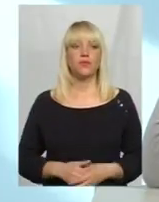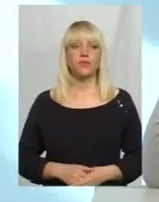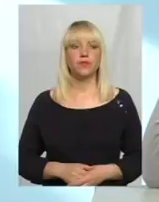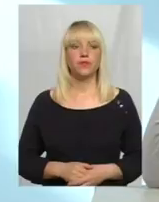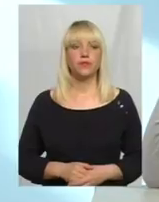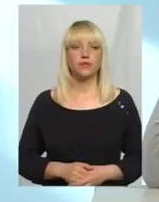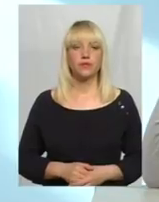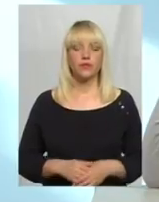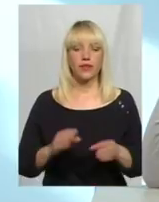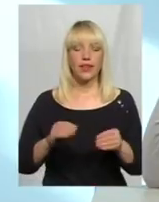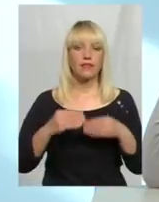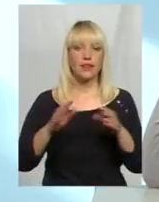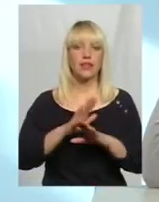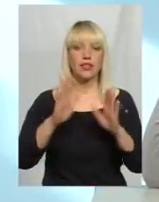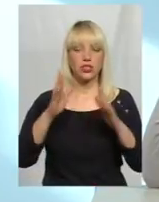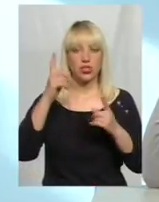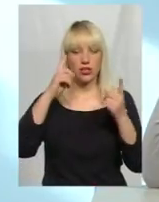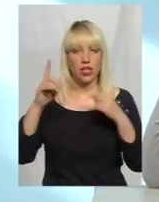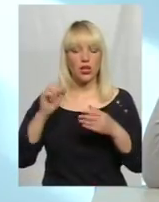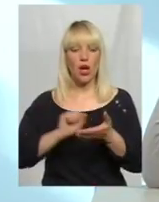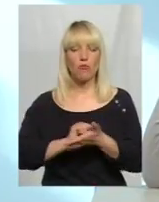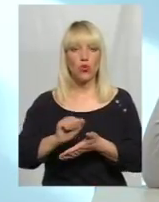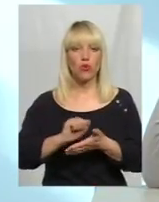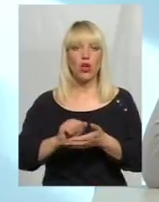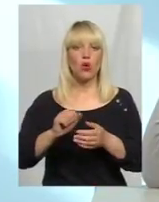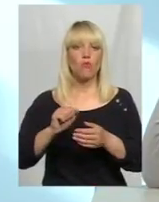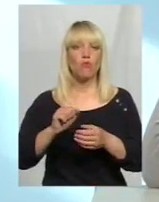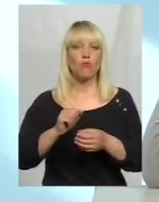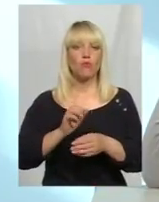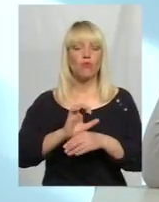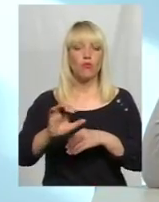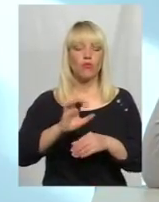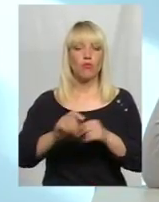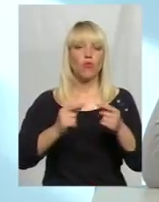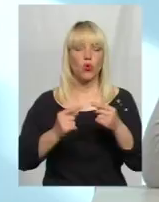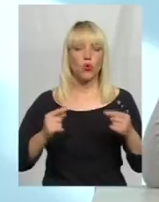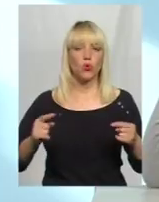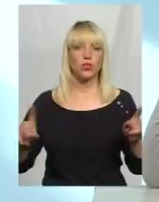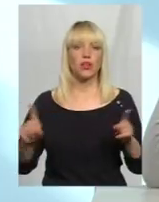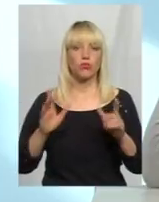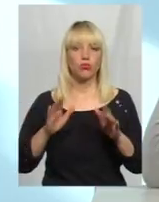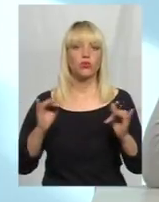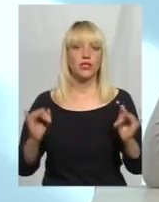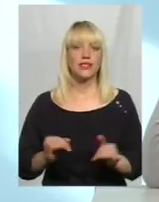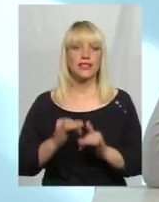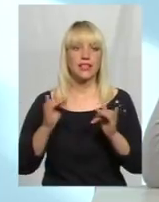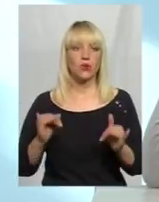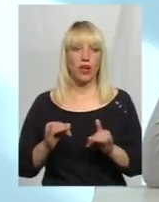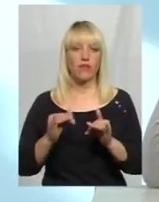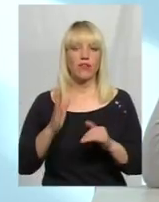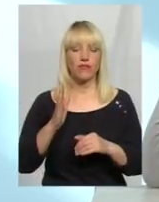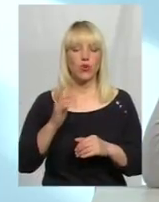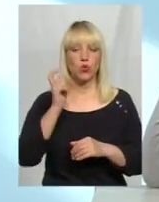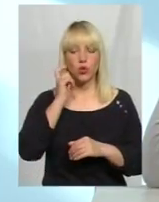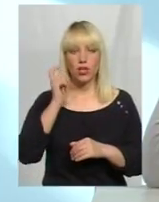продукувати не лише ідею, а продукувати продукт, який буде цікавий не лише Україні, а продукт, яким